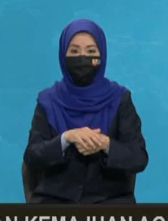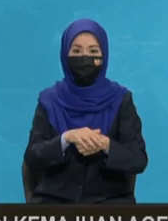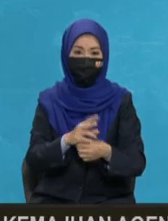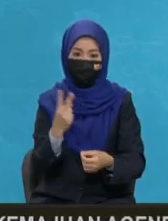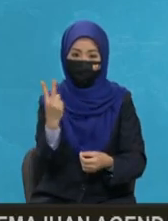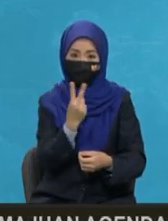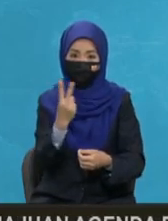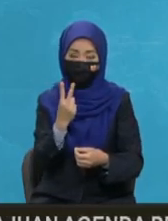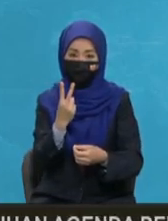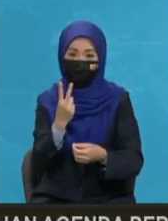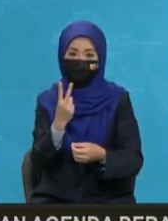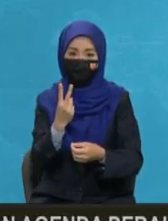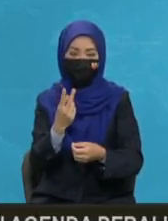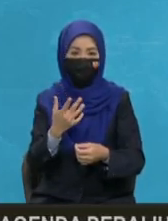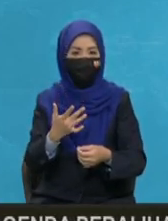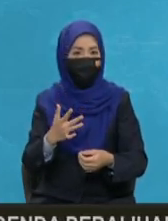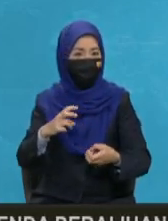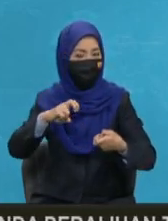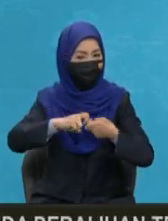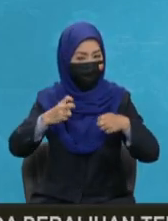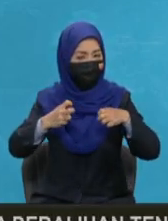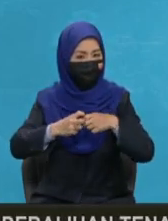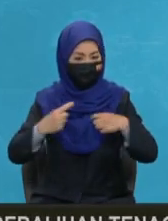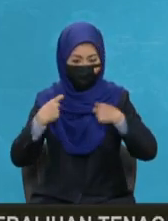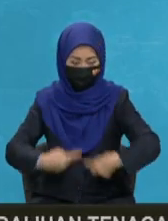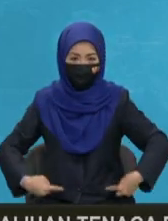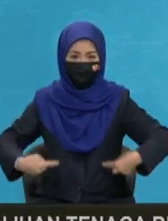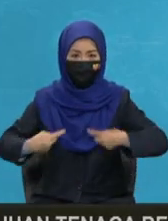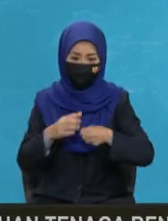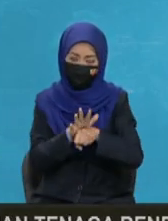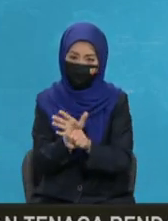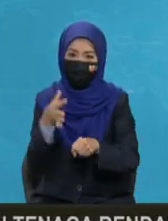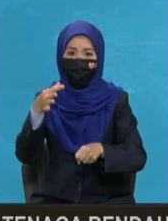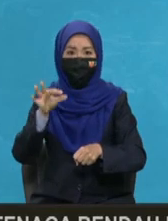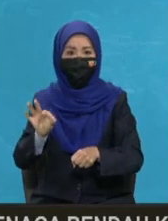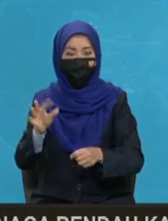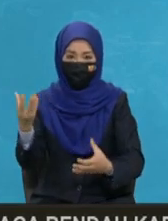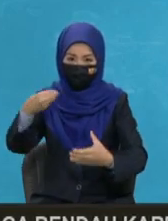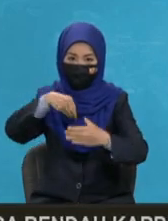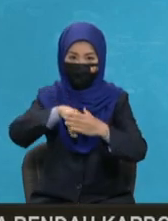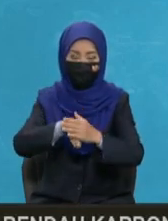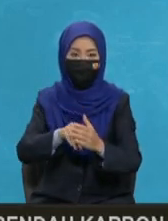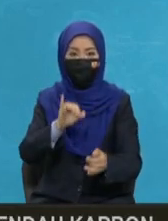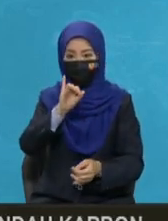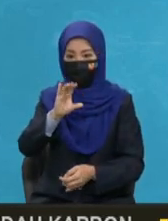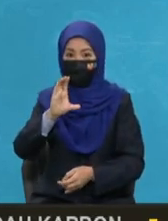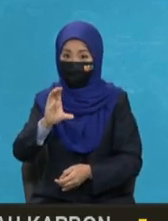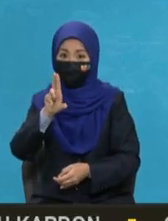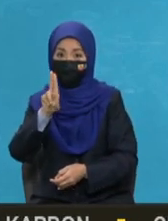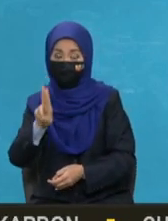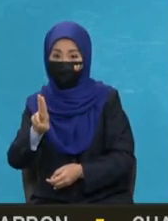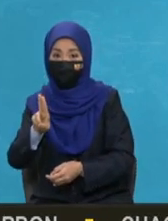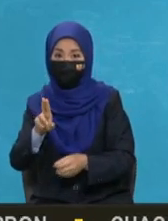ke-22 kesini telah mengalami masalah paru-paru setelah dijangkiti ke Wisma belas dan telah dimasukkan di unit perawatan intensif